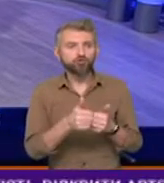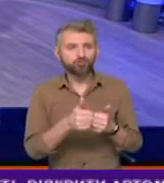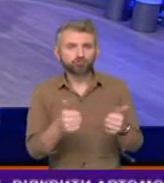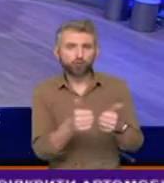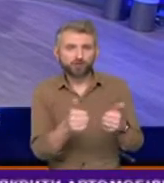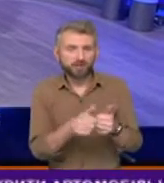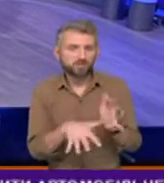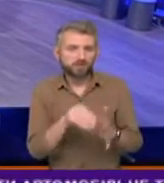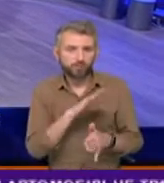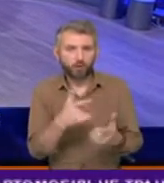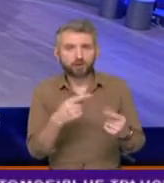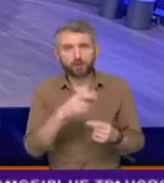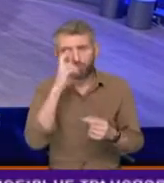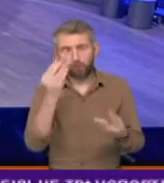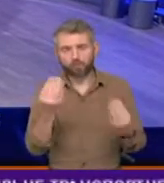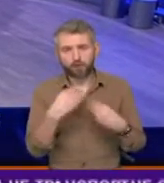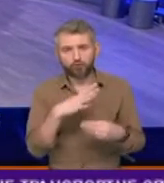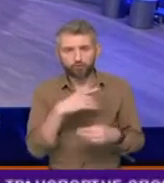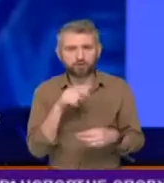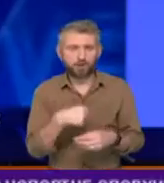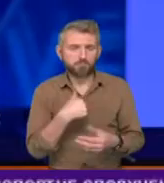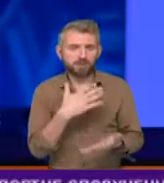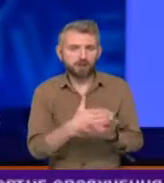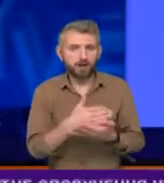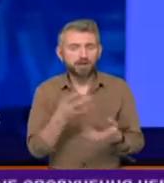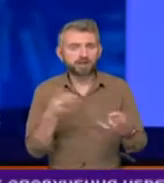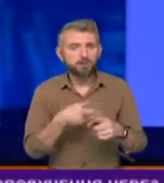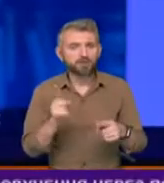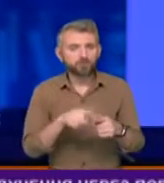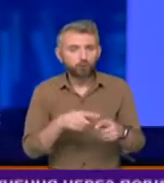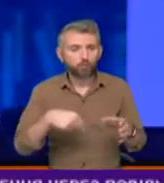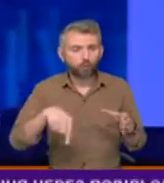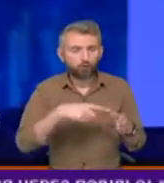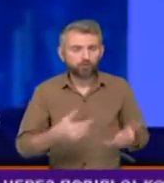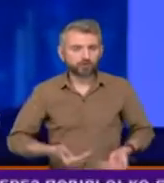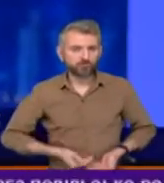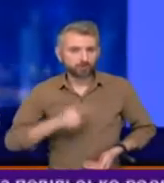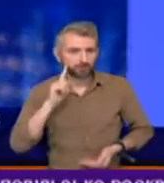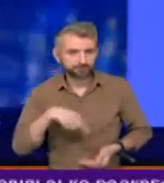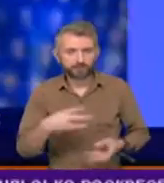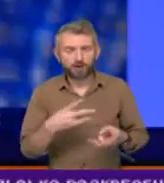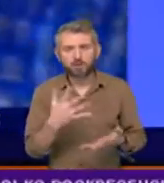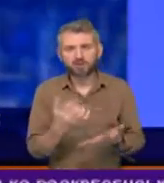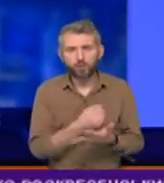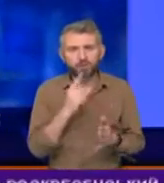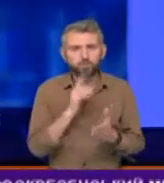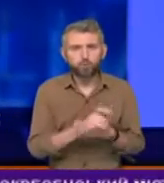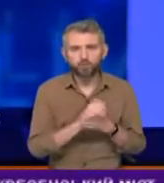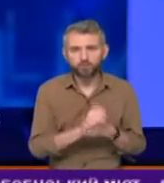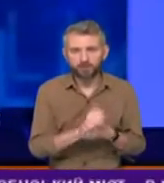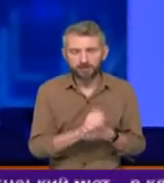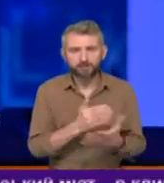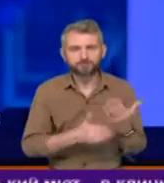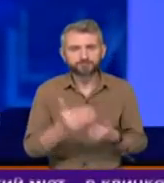вибирають. Там, де нам Богом дано бути, там ми є. І треба в цьому оточенні вміти жити. Треба знаходити певне порозуміння,